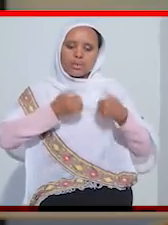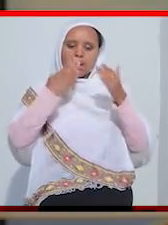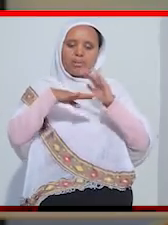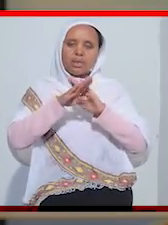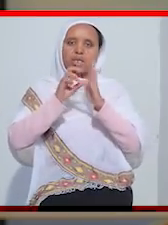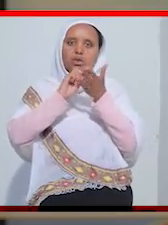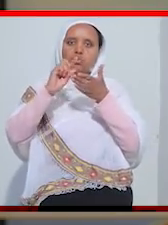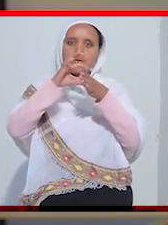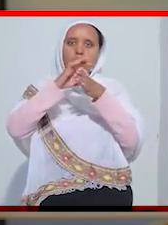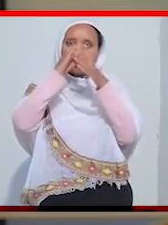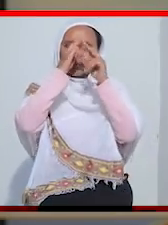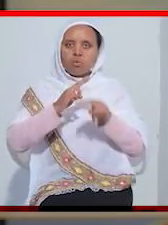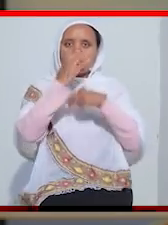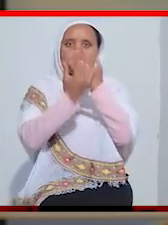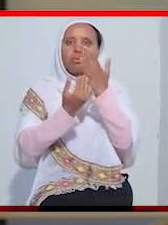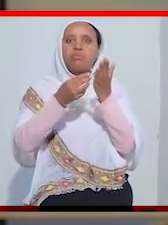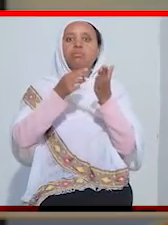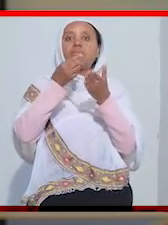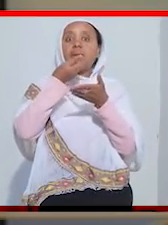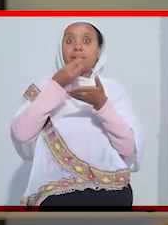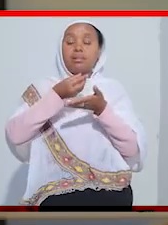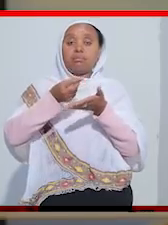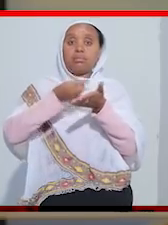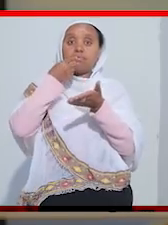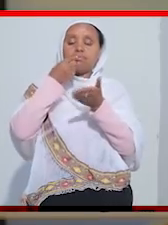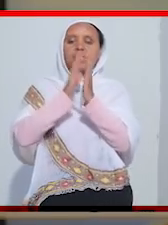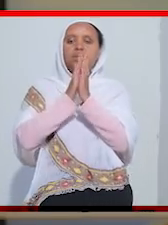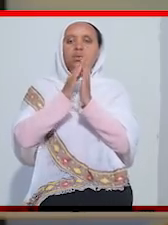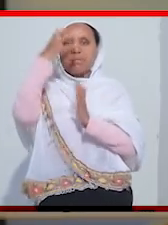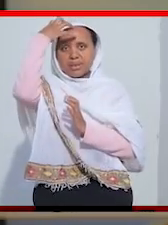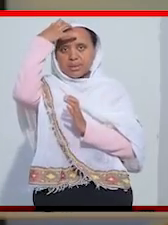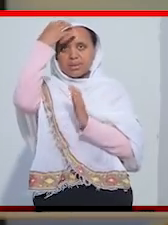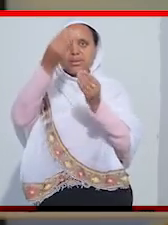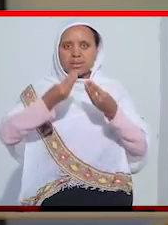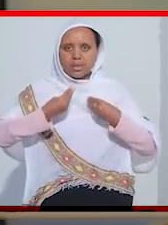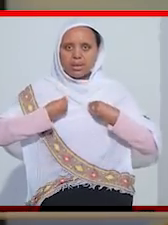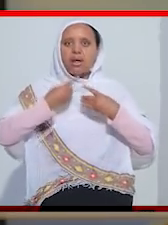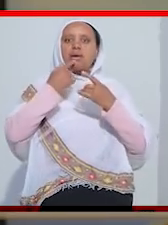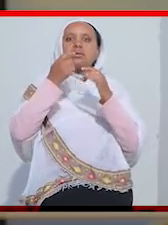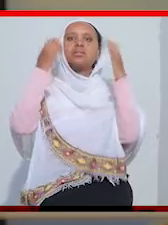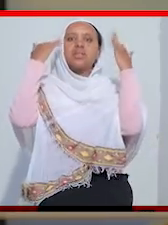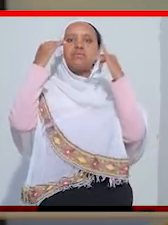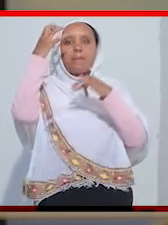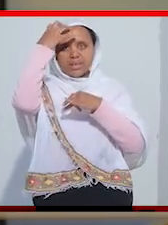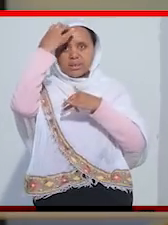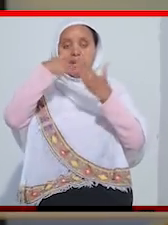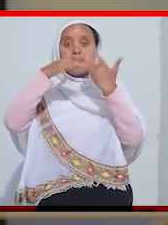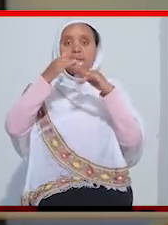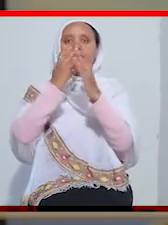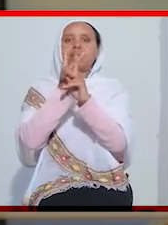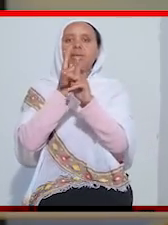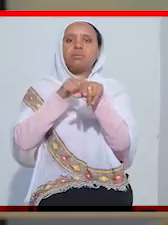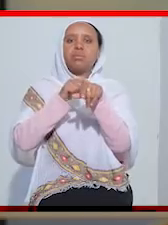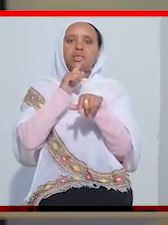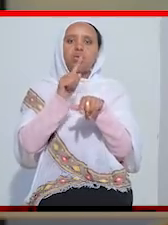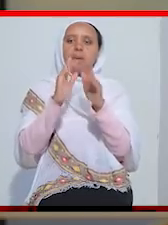በመጨረሻም ደግሞ ንስሐ ገብተን ቅዱስ ሥጋውን ክቡር ደሙን በልተን ጠጥተን በጸሎት መንግስት ተሰጠን ያልናት ተስፋ